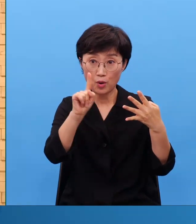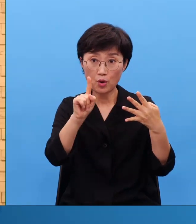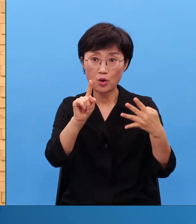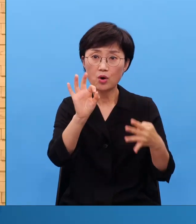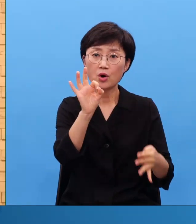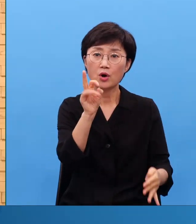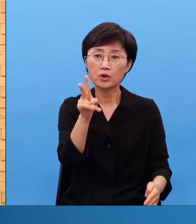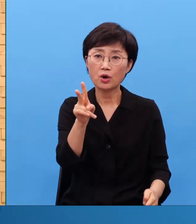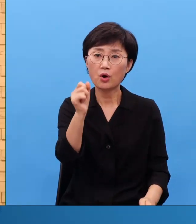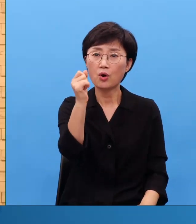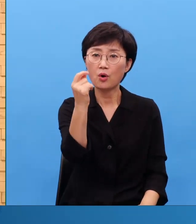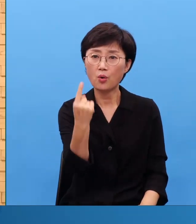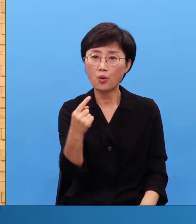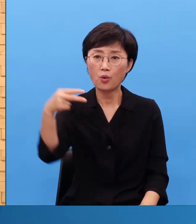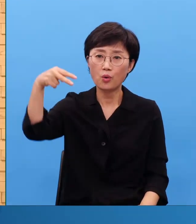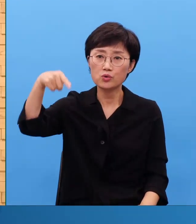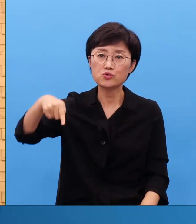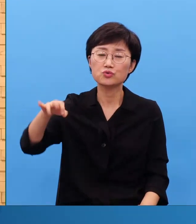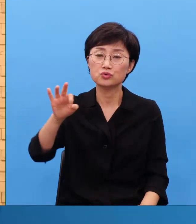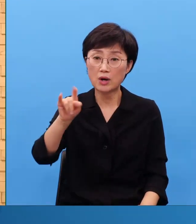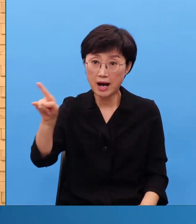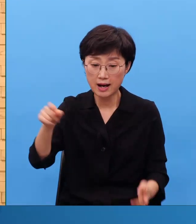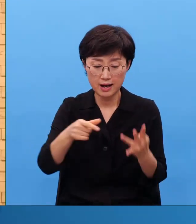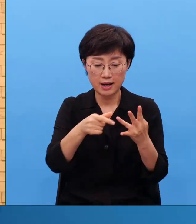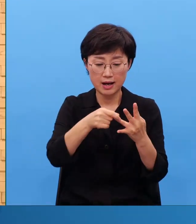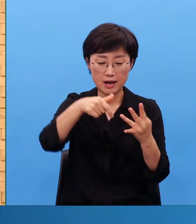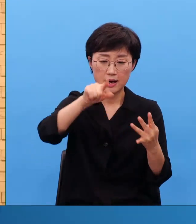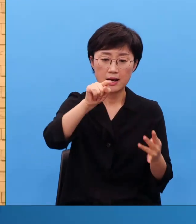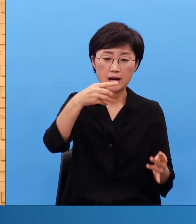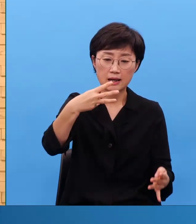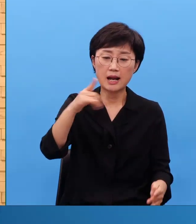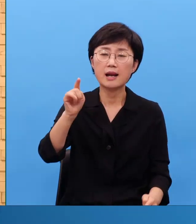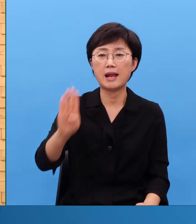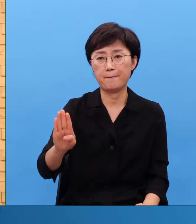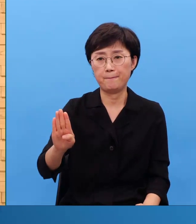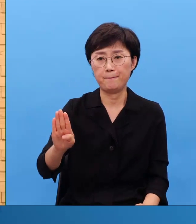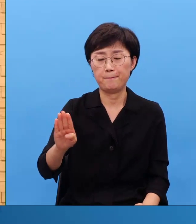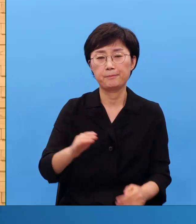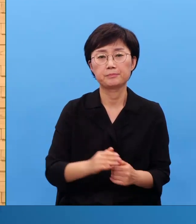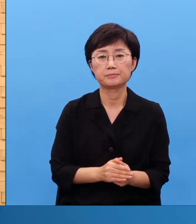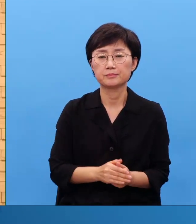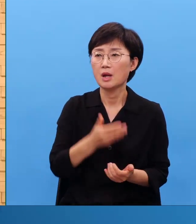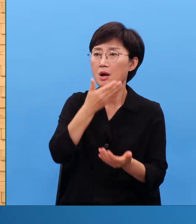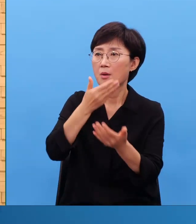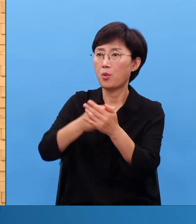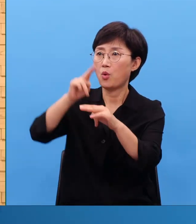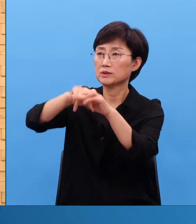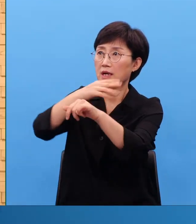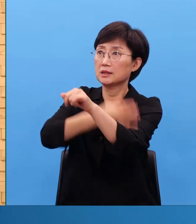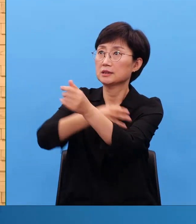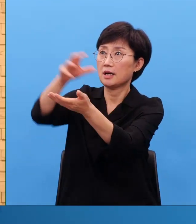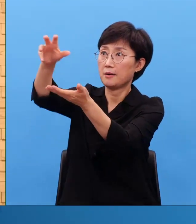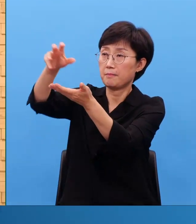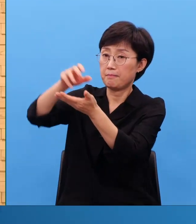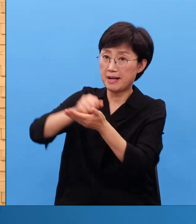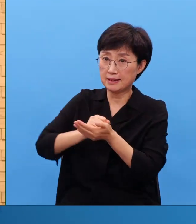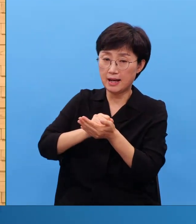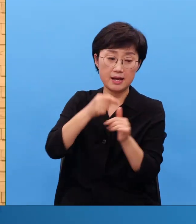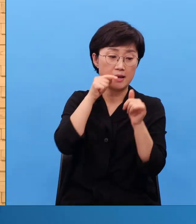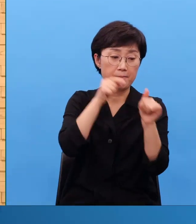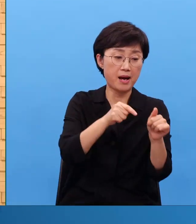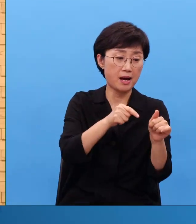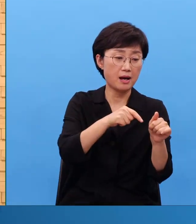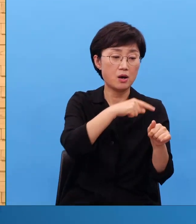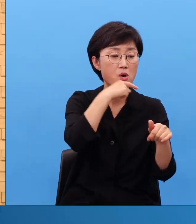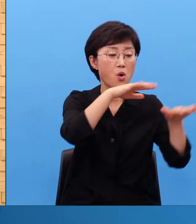realized these facts and realized this was Joshua and Caleb. 보좌의 능력으로 홍해도 가르고 요단도 가르고